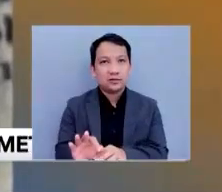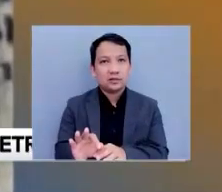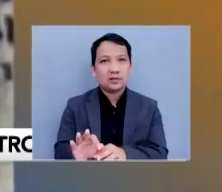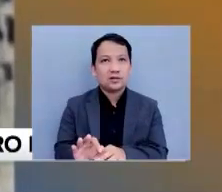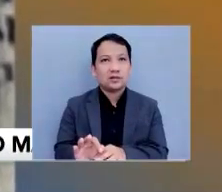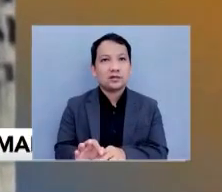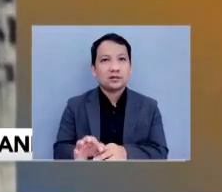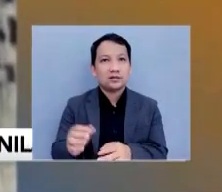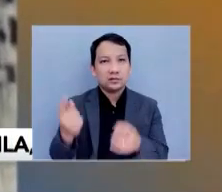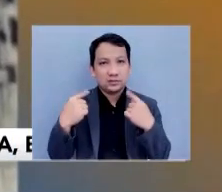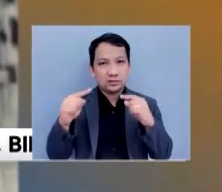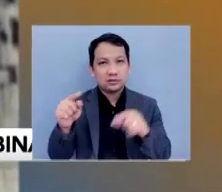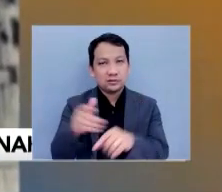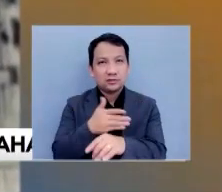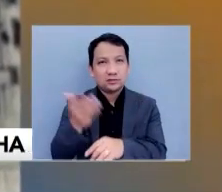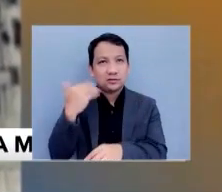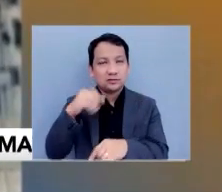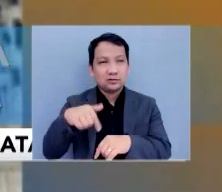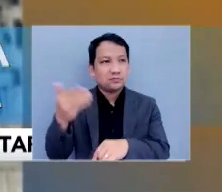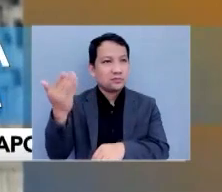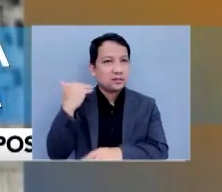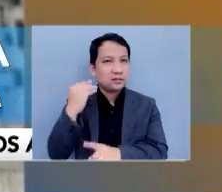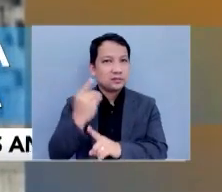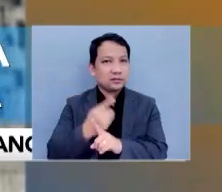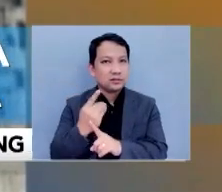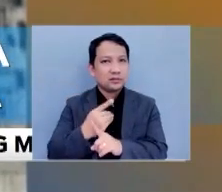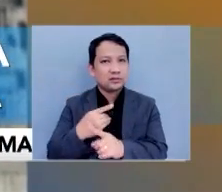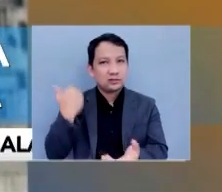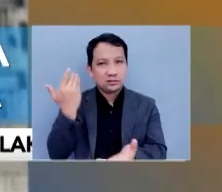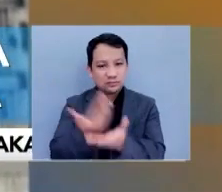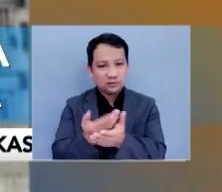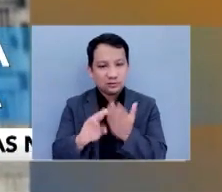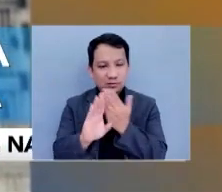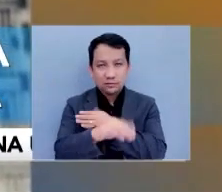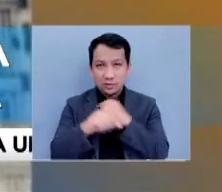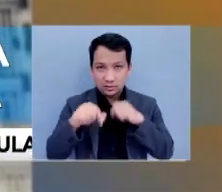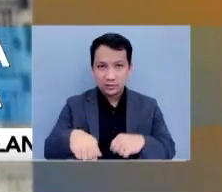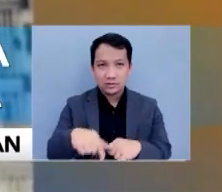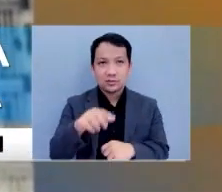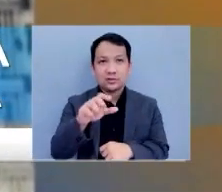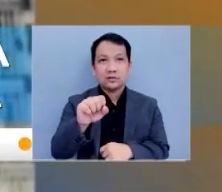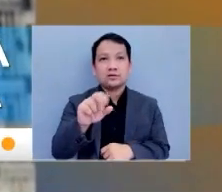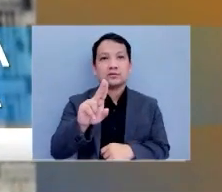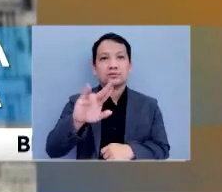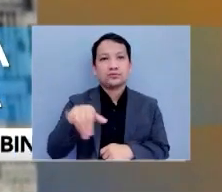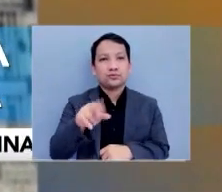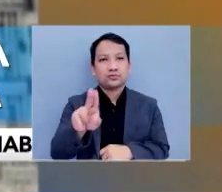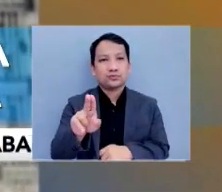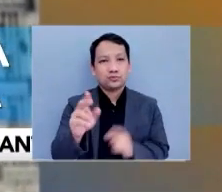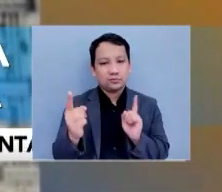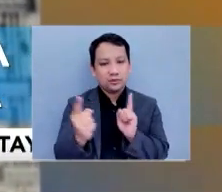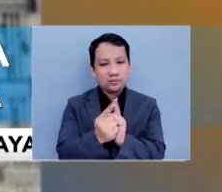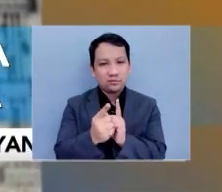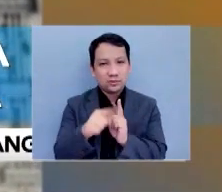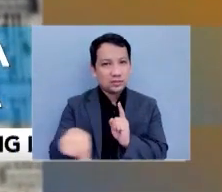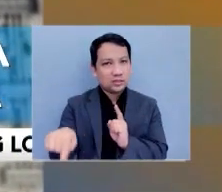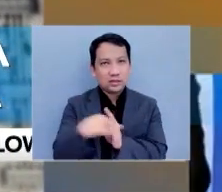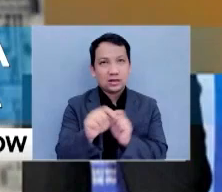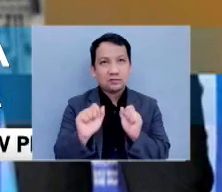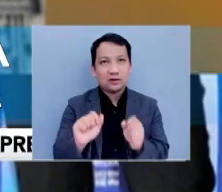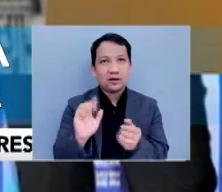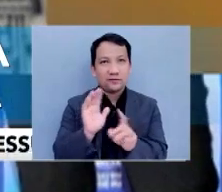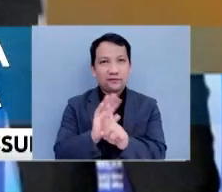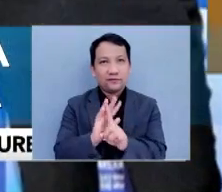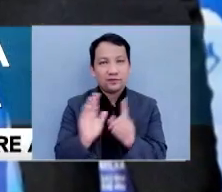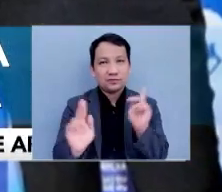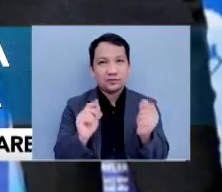kanilang successful concert sa bansa nitong Disyembre, nagbabalik sa bansa ang Suju para ma-meet ang ELFs. Maliban sa fan